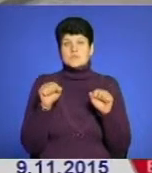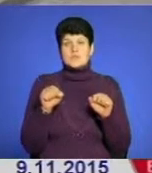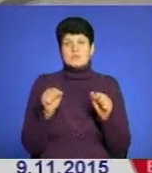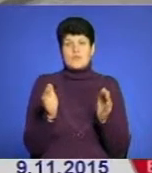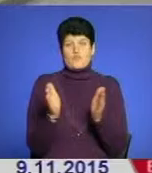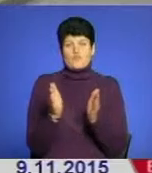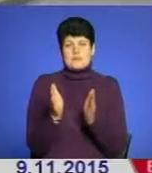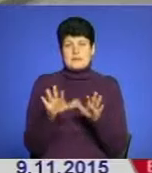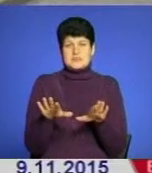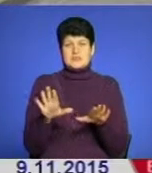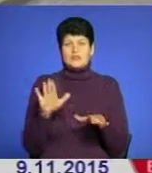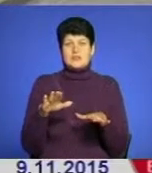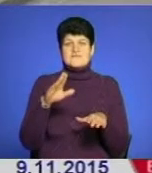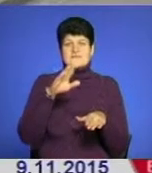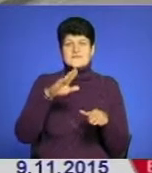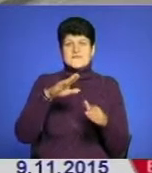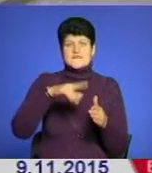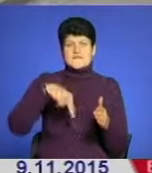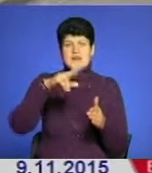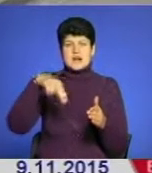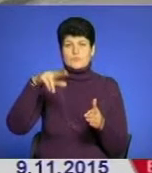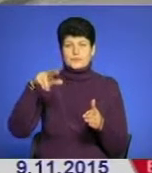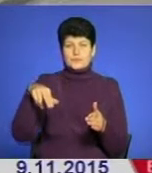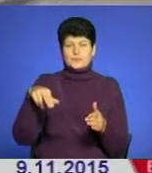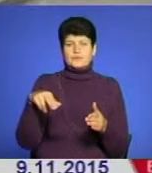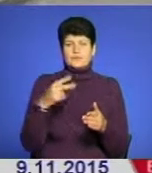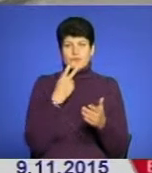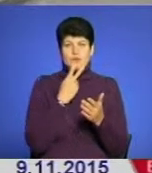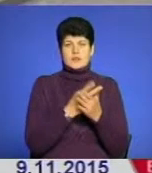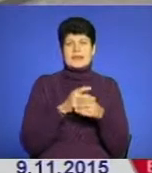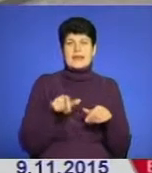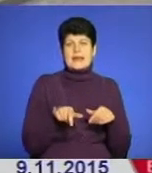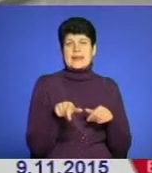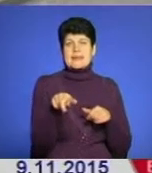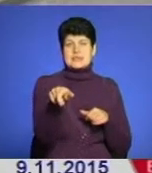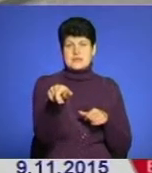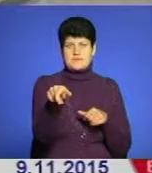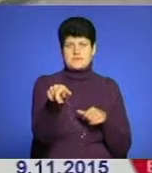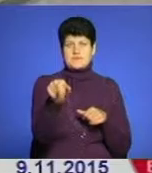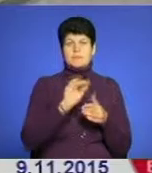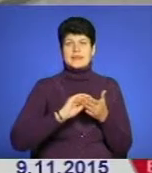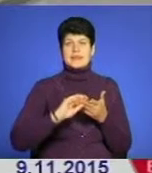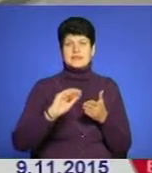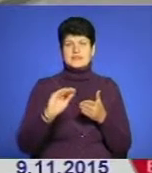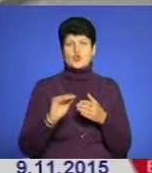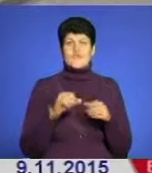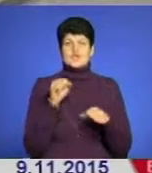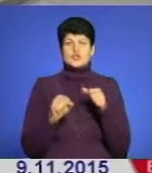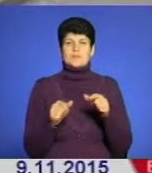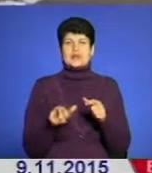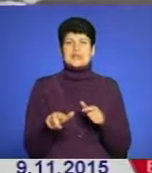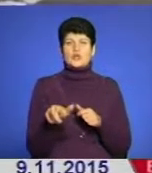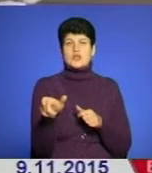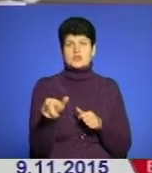вузьких буде там фарбою отак помічено і позначена лінія, і написано велосипедна доріжка, велосипедна